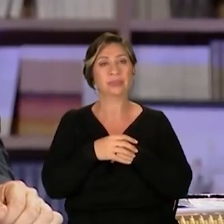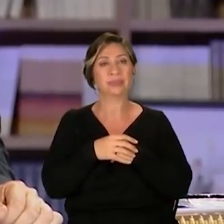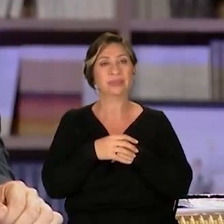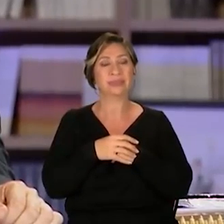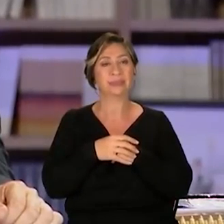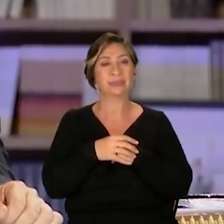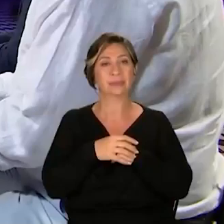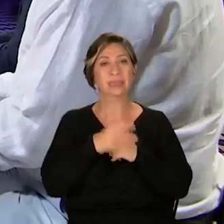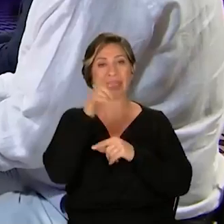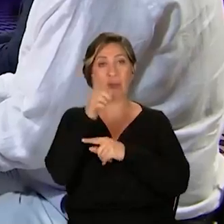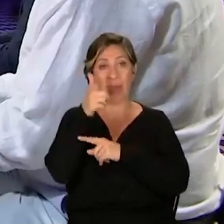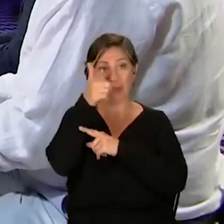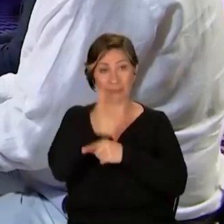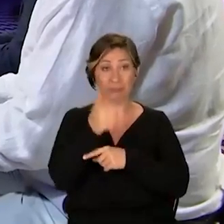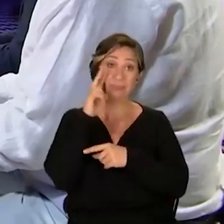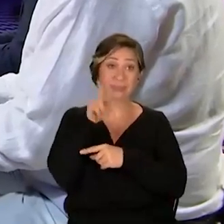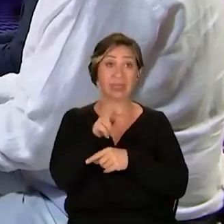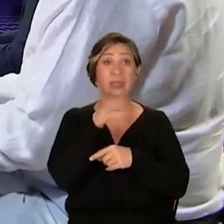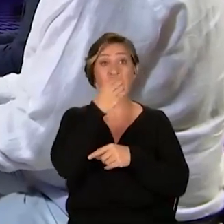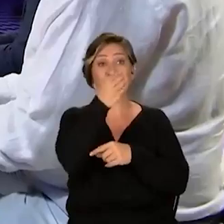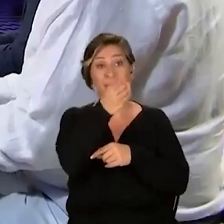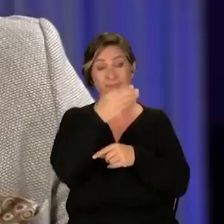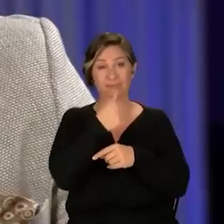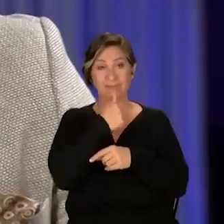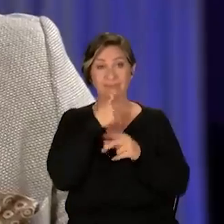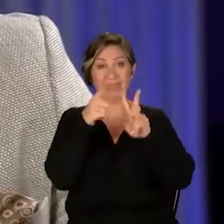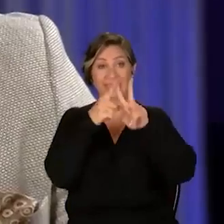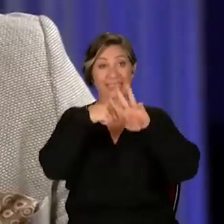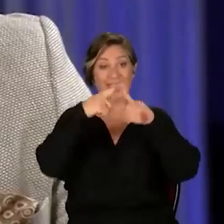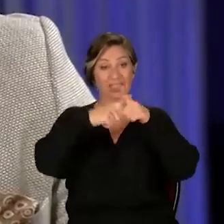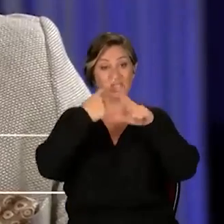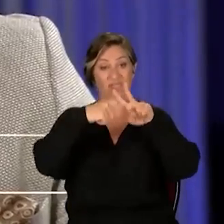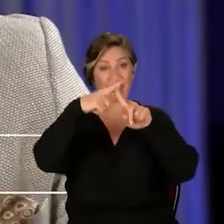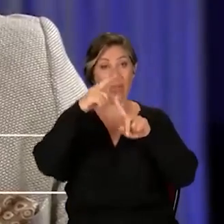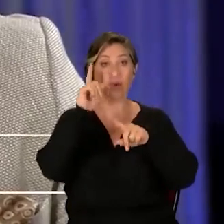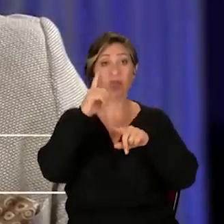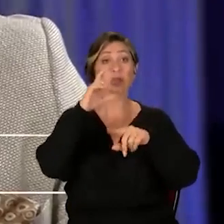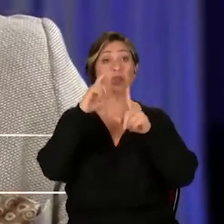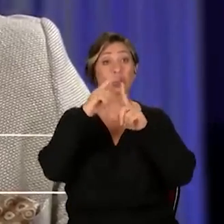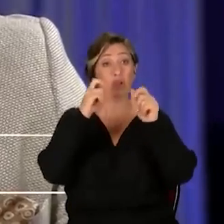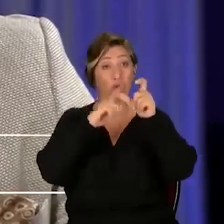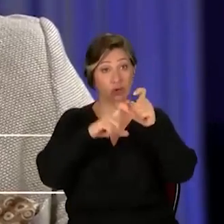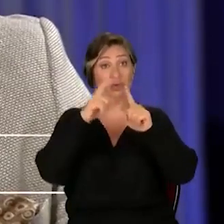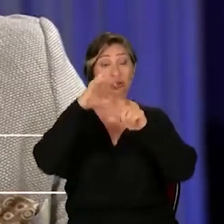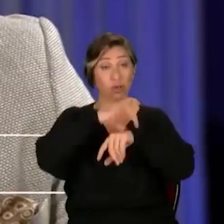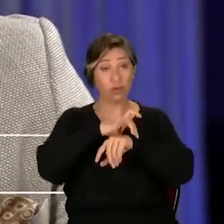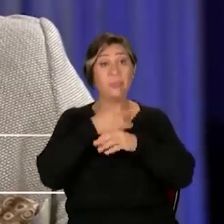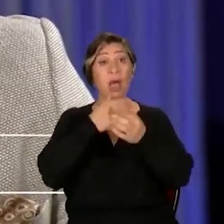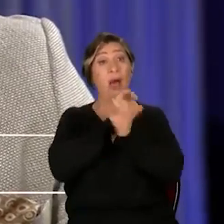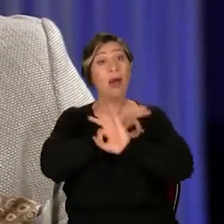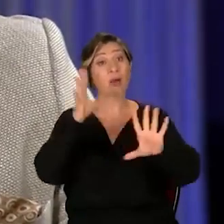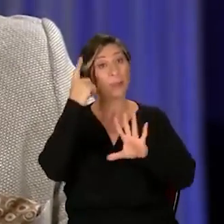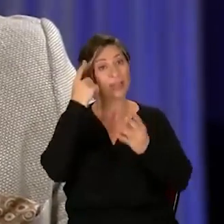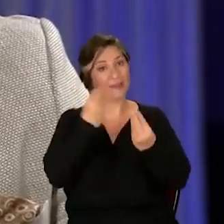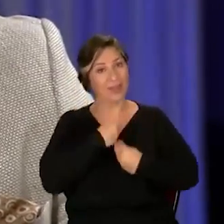kameramızda göstersin. Hemen burada Nejat hocam, doçent doktor Nejat Altıntaş bize harflade